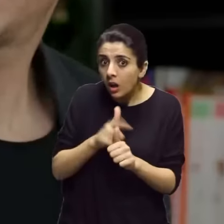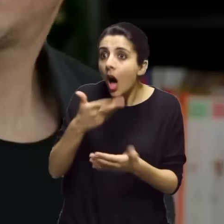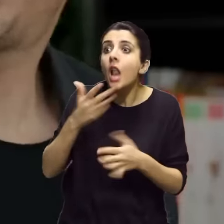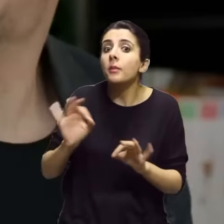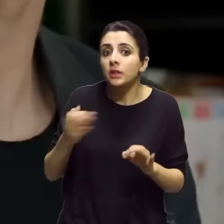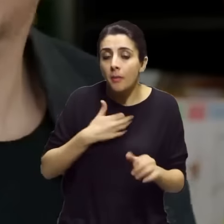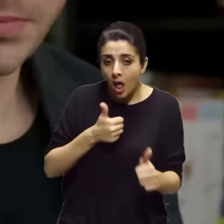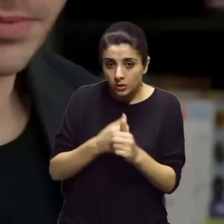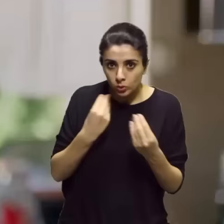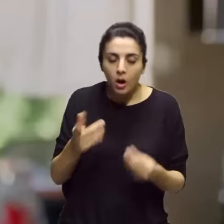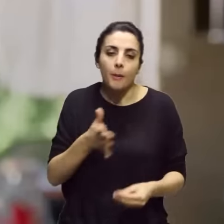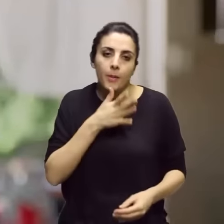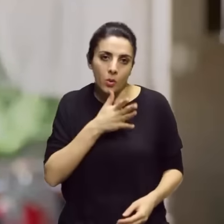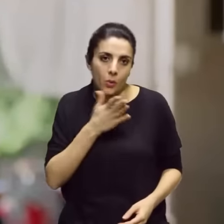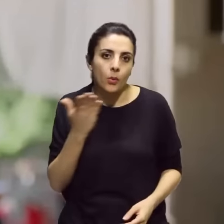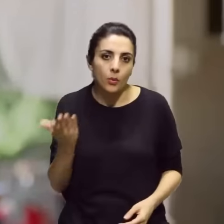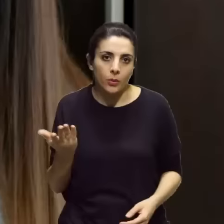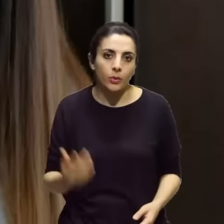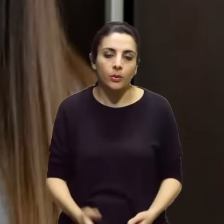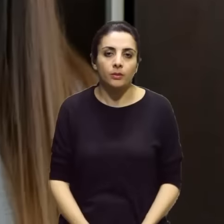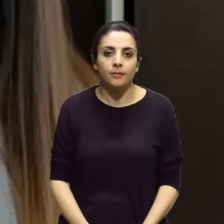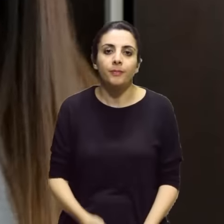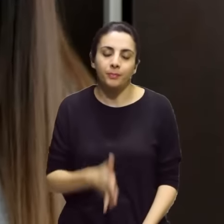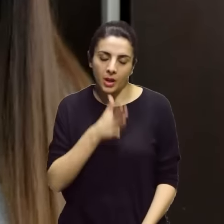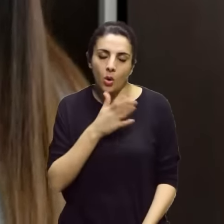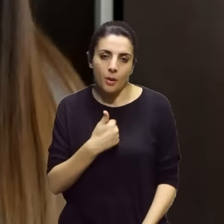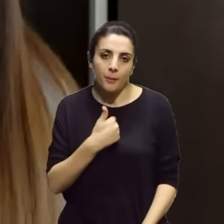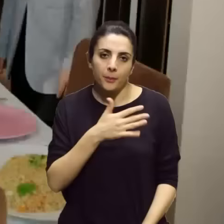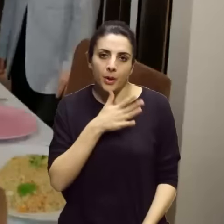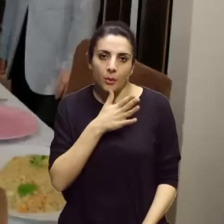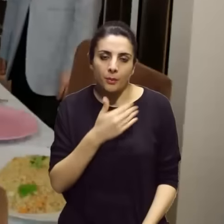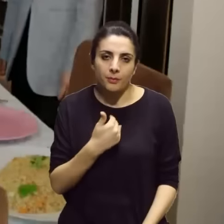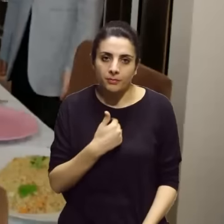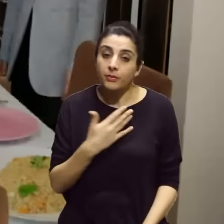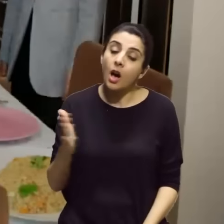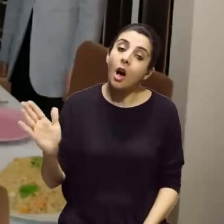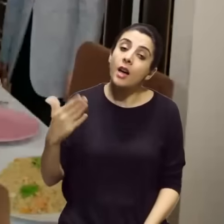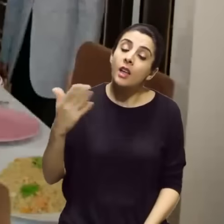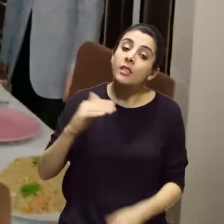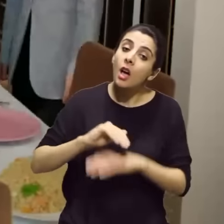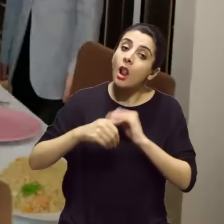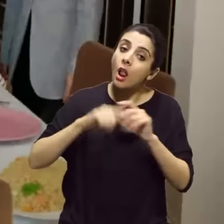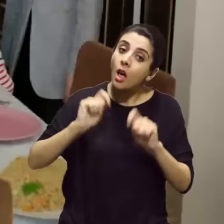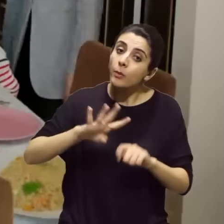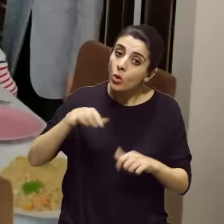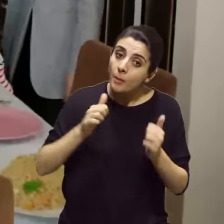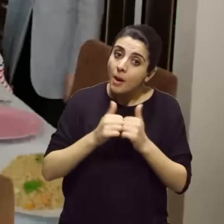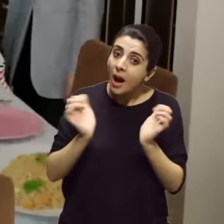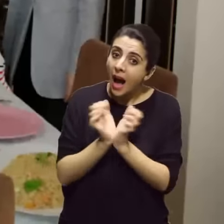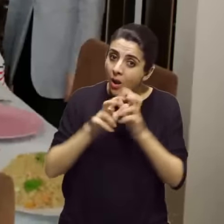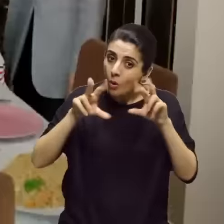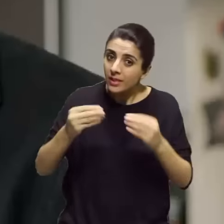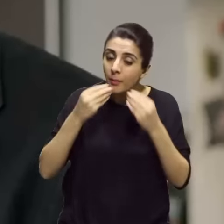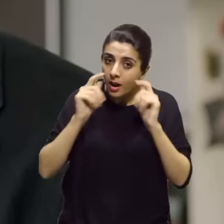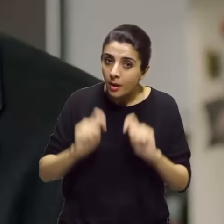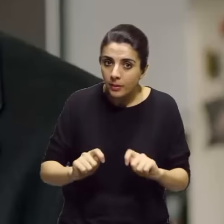bir asistan oldu? Biliyor canım, bilmez olur mu? Bilmez miyim, bilmez miyim? Hadi gidin yıkayın ellerinizi, şöyle dördümüz ailecek bir yemek